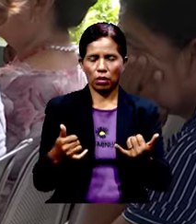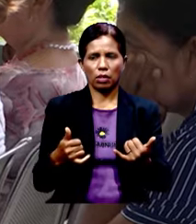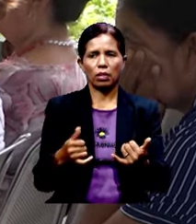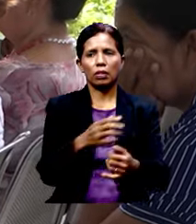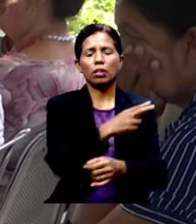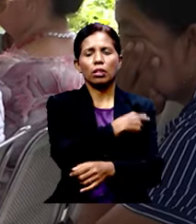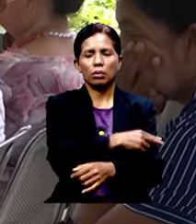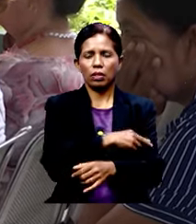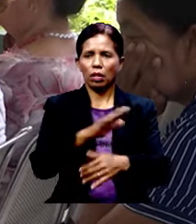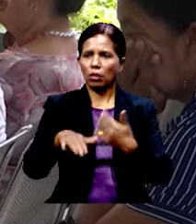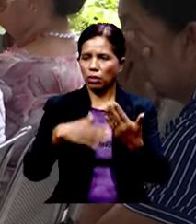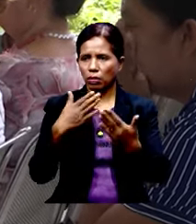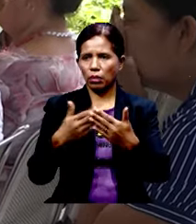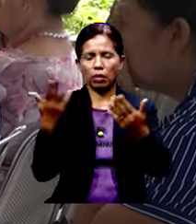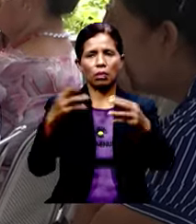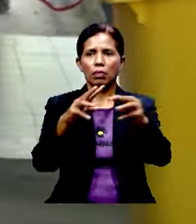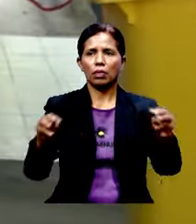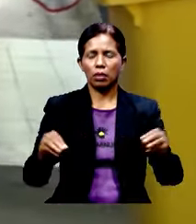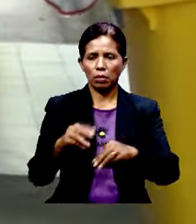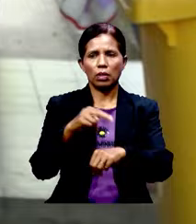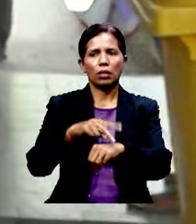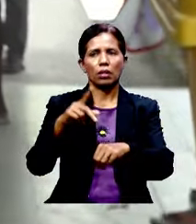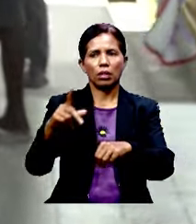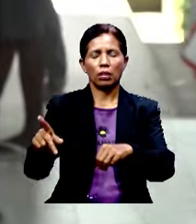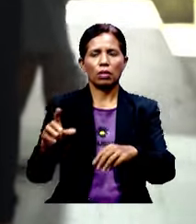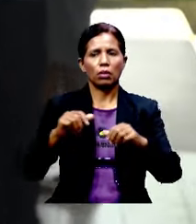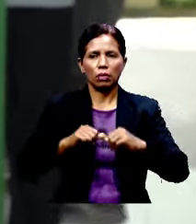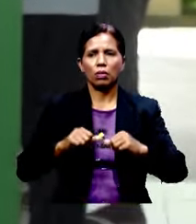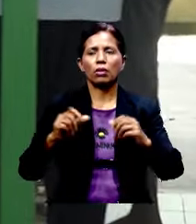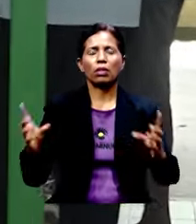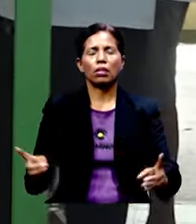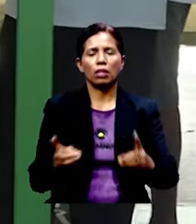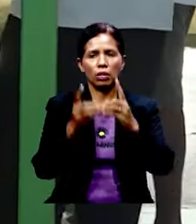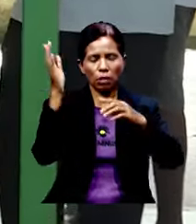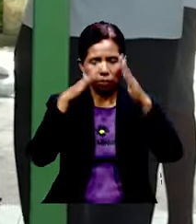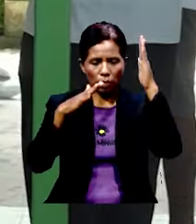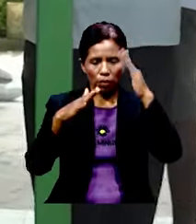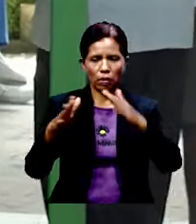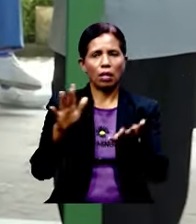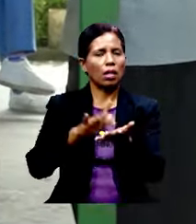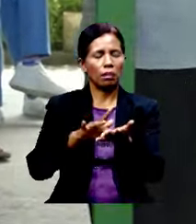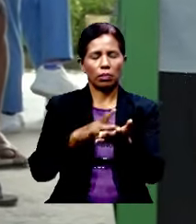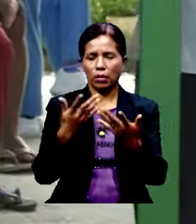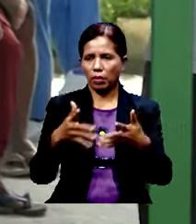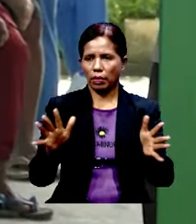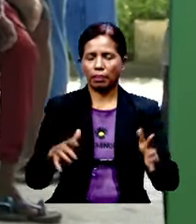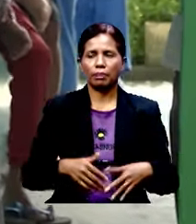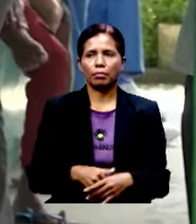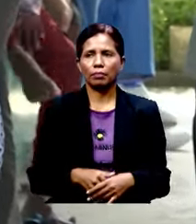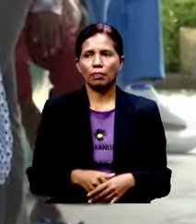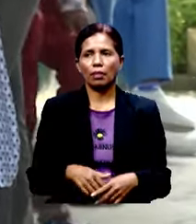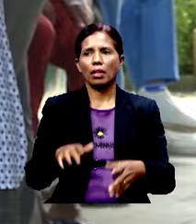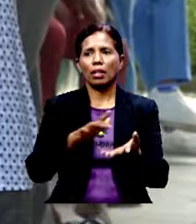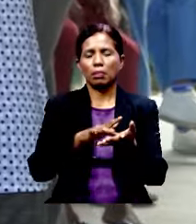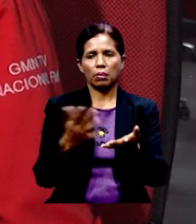centro saúde sira iha munisipi no nasional kontinua enfrenta problema estok ai moruk mamuk. Ai moruk